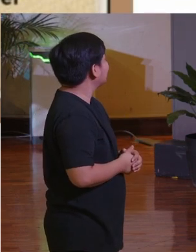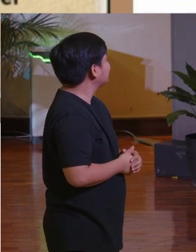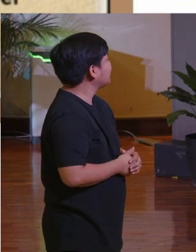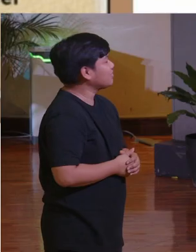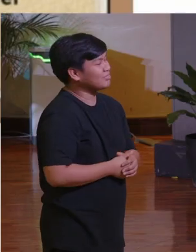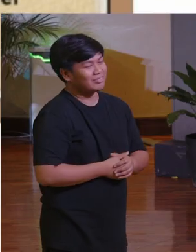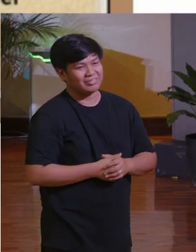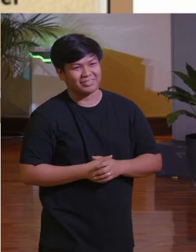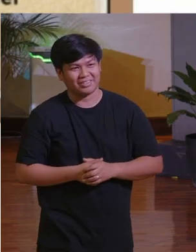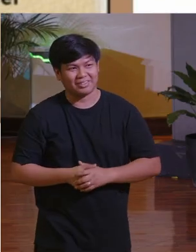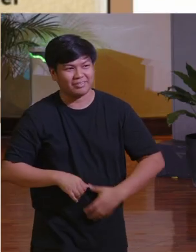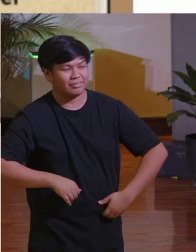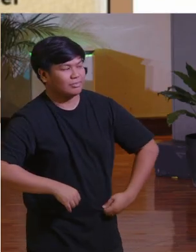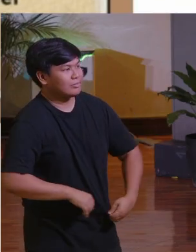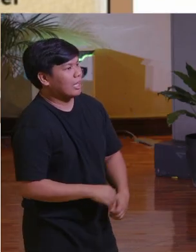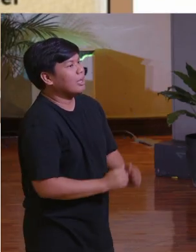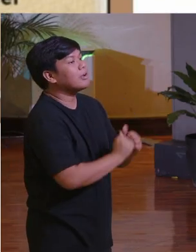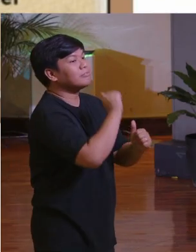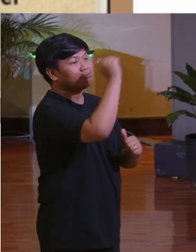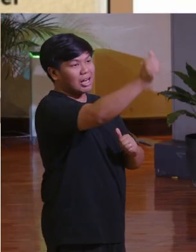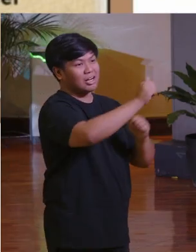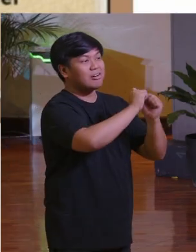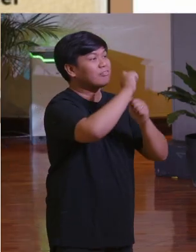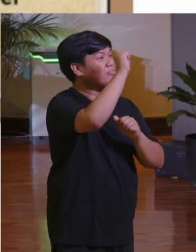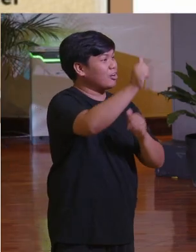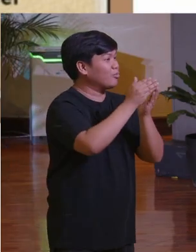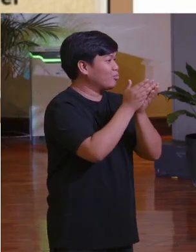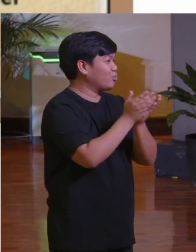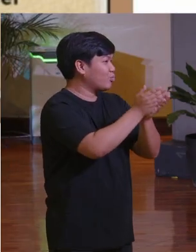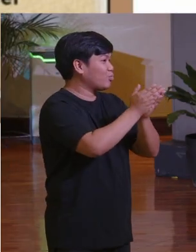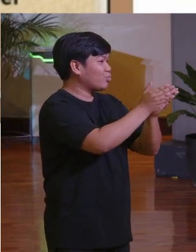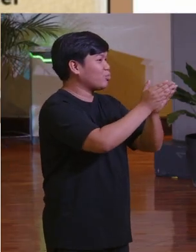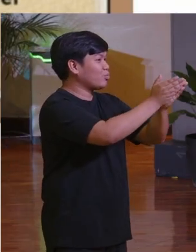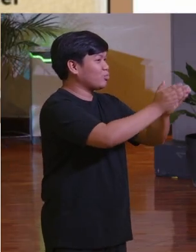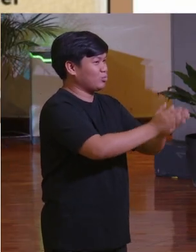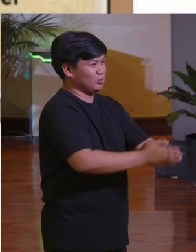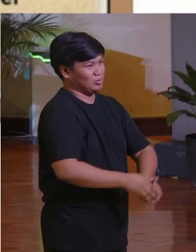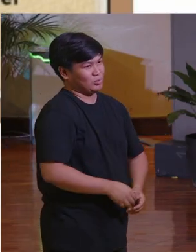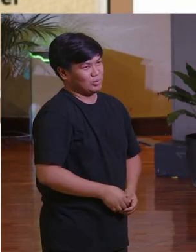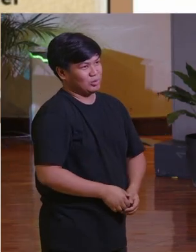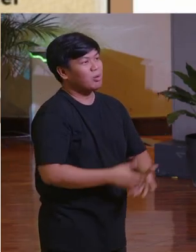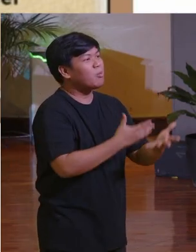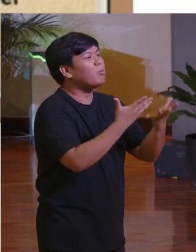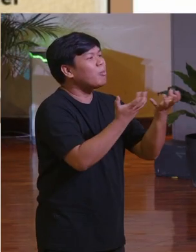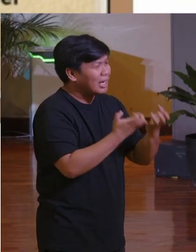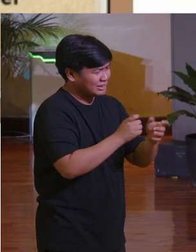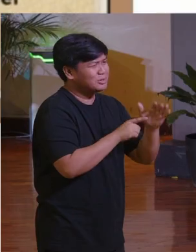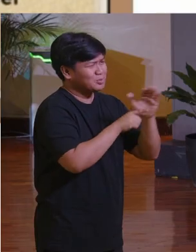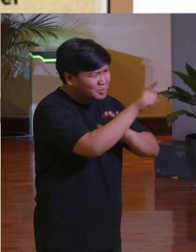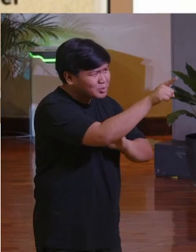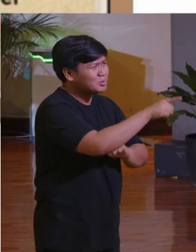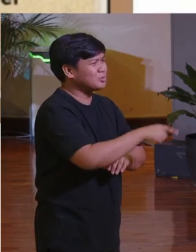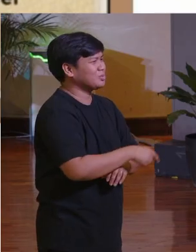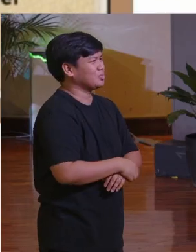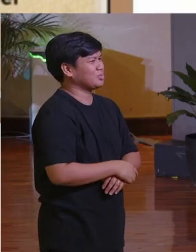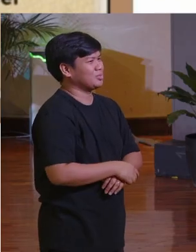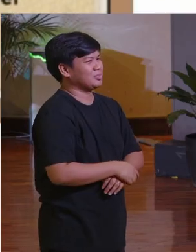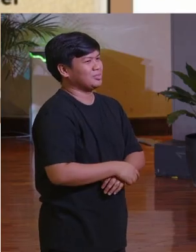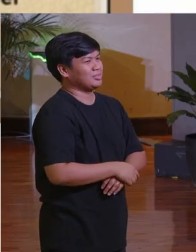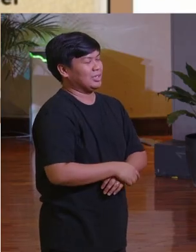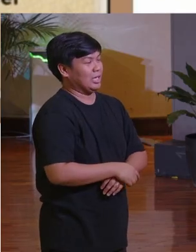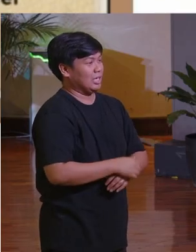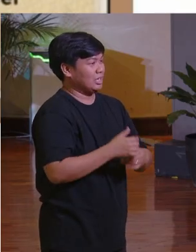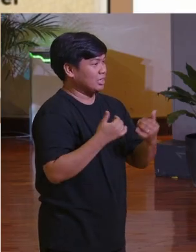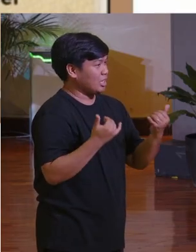baba. So, ang layo ng binyahe, nabalak na biyahe ni Jonah. Alam niyo kung